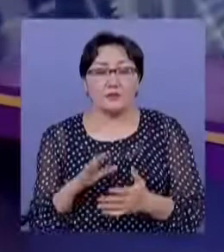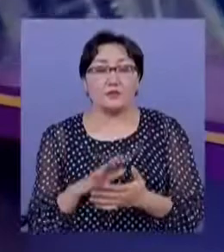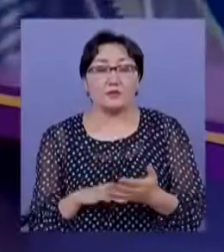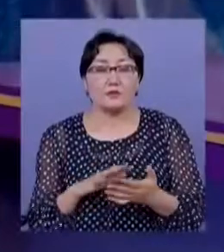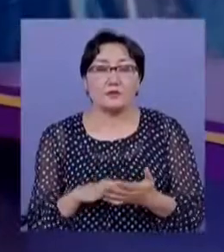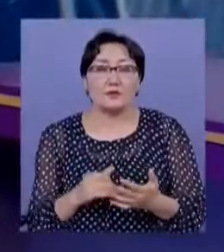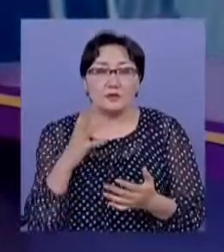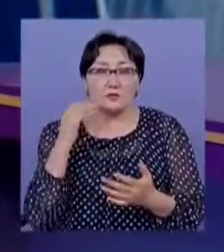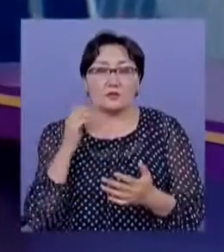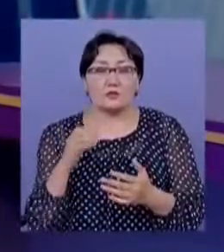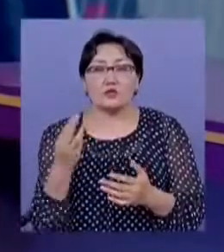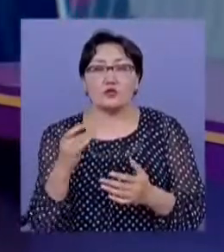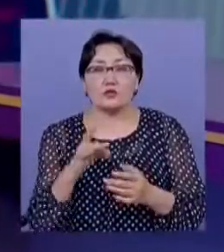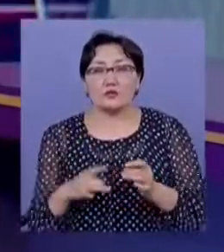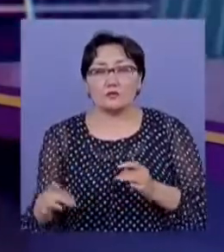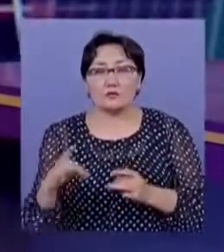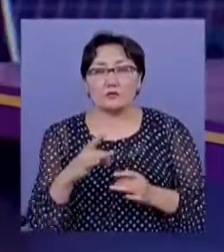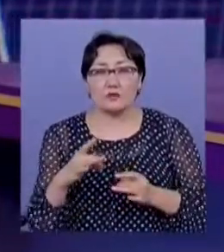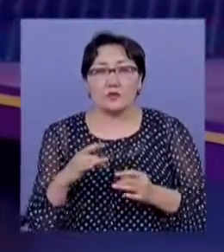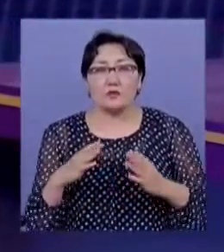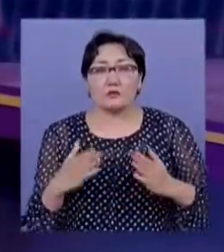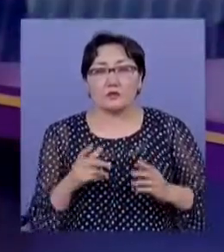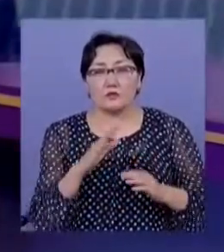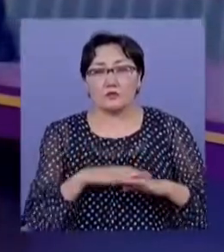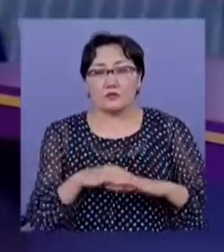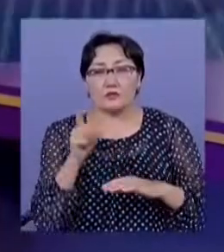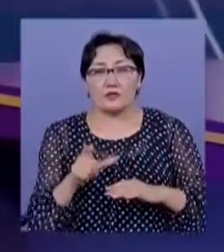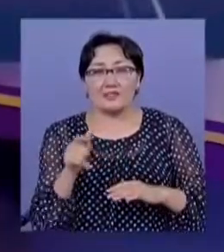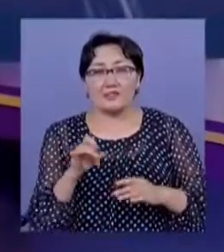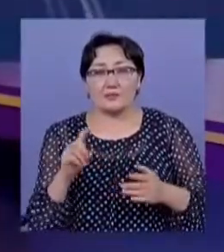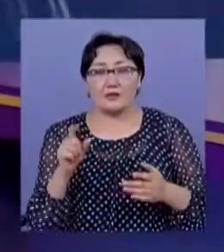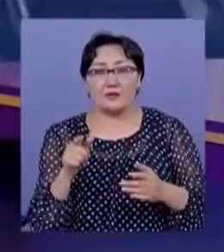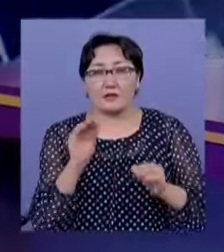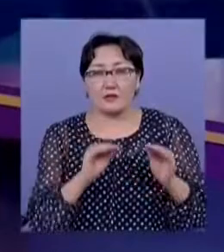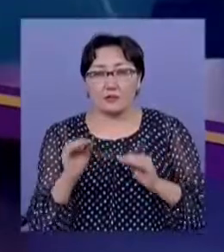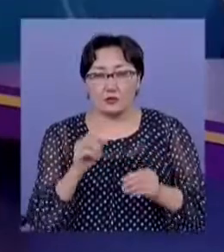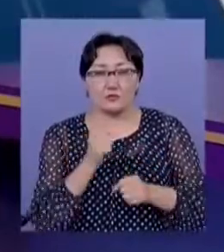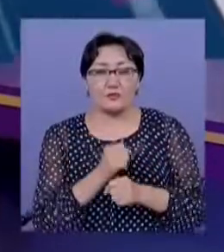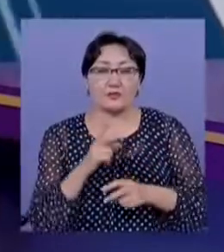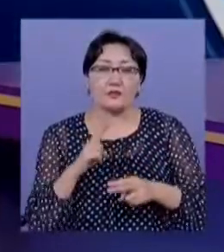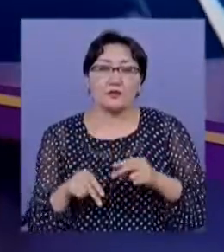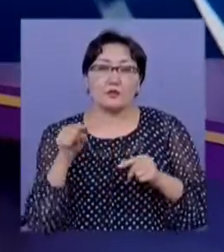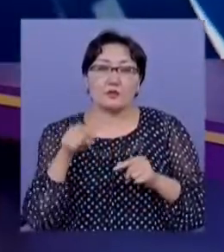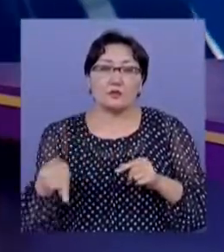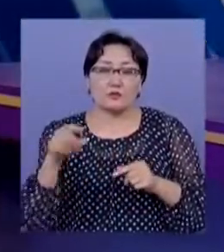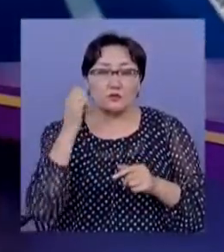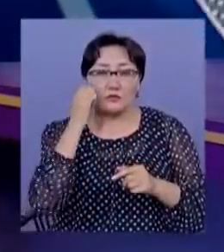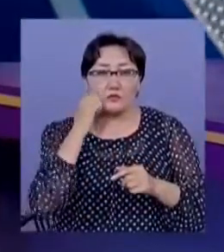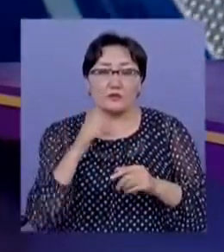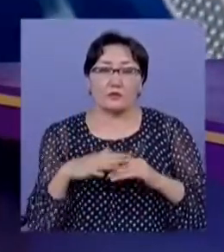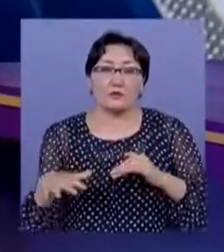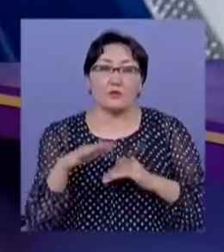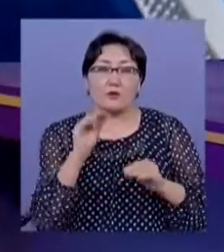Жалғастырамыз. Алматының Шұғыл ықшам ауданындағы тұрғындарды газбен қамту жұмыстары аяқталды. Әрі ондағы тозығы жеткен